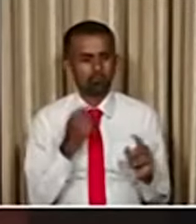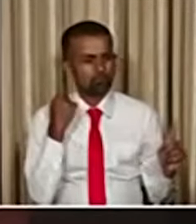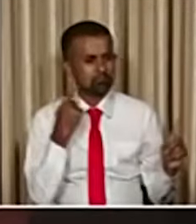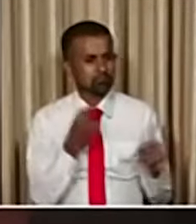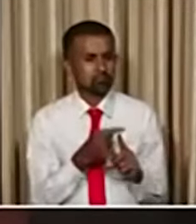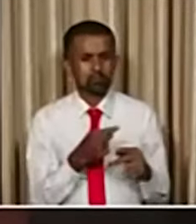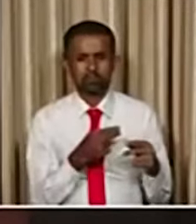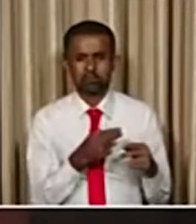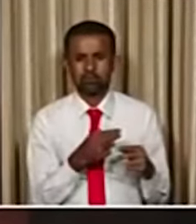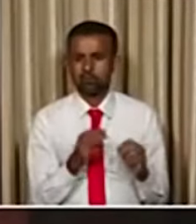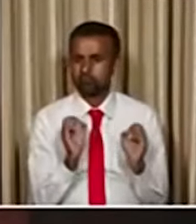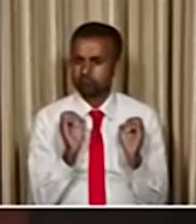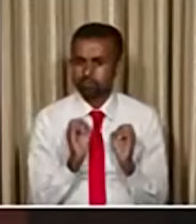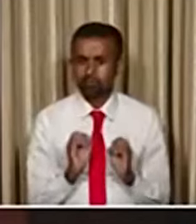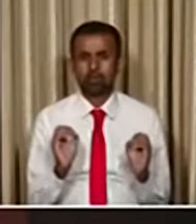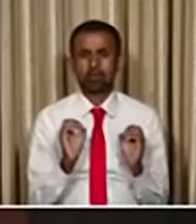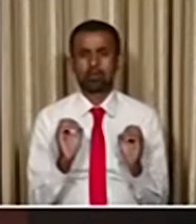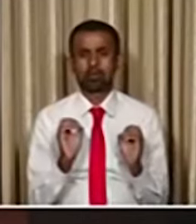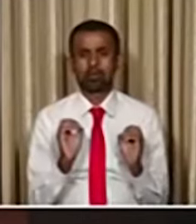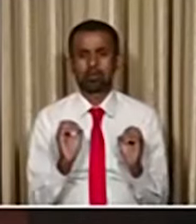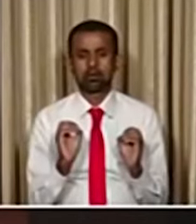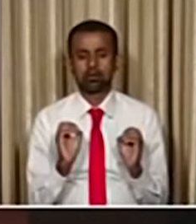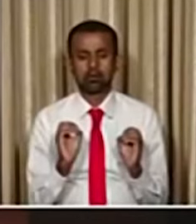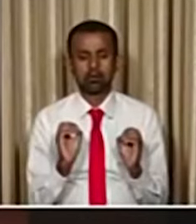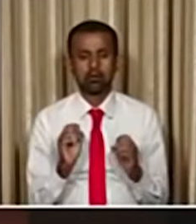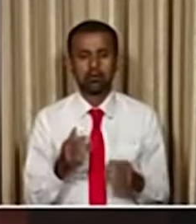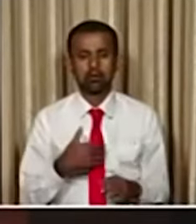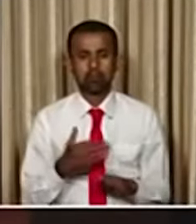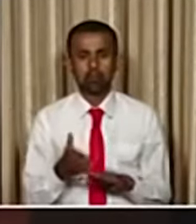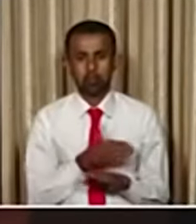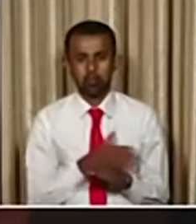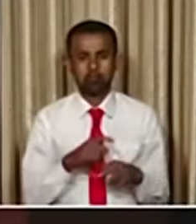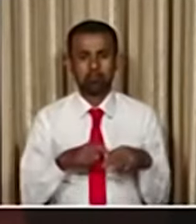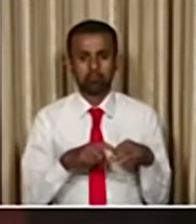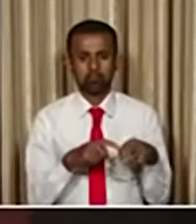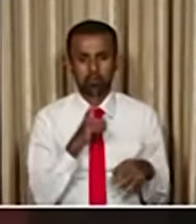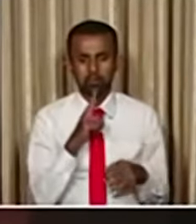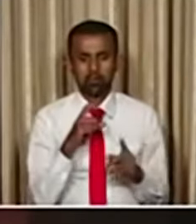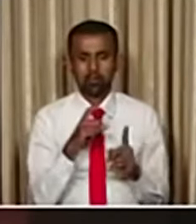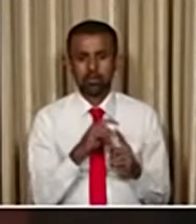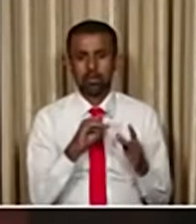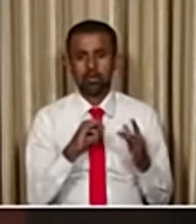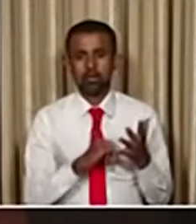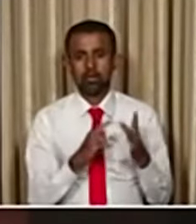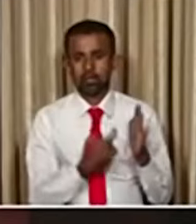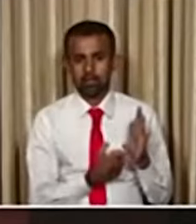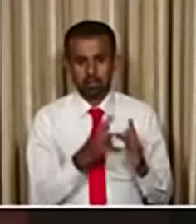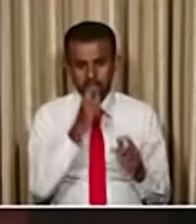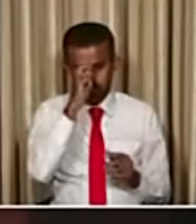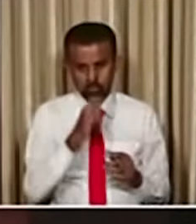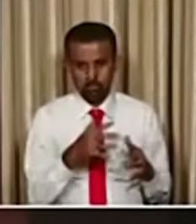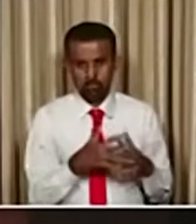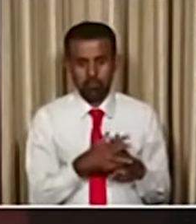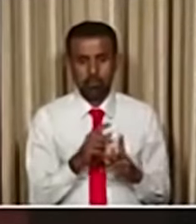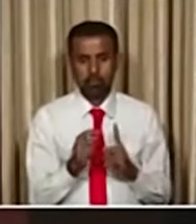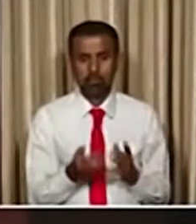වග විභාගයක් නැහැ. එනිසා මම අවධාරණය යොමු කරනවා මටත් පෙර මේ ප්‍රශ්නේ මතු කරේ දයාශ්‍රී ජයසේකර මැතිතුමත් වලේබුඩු